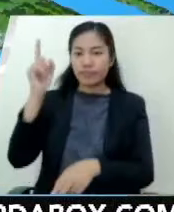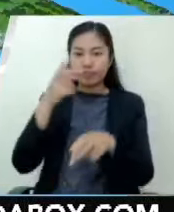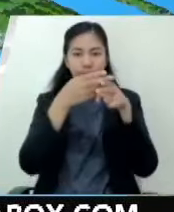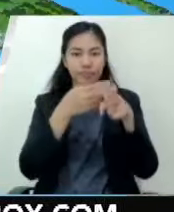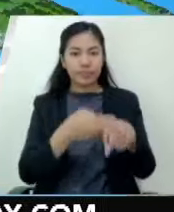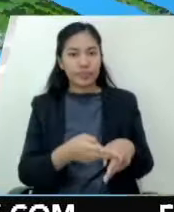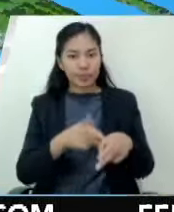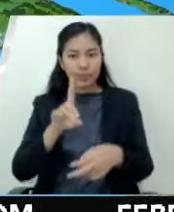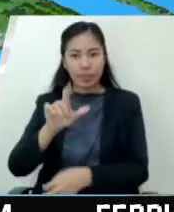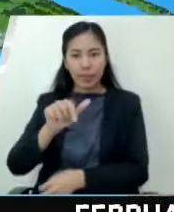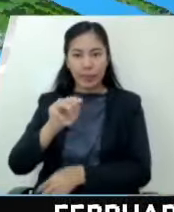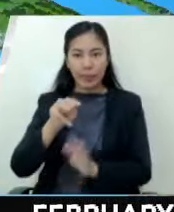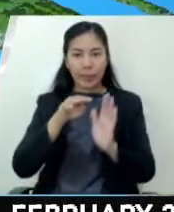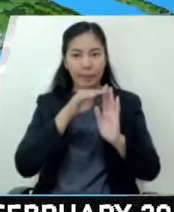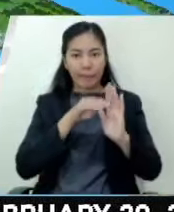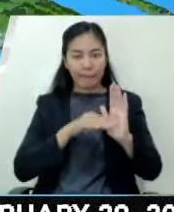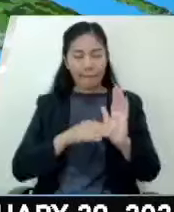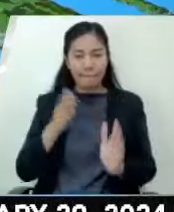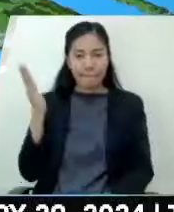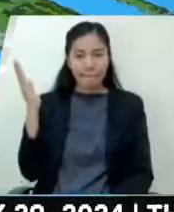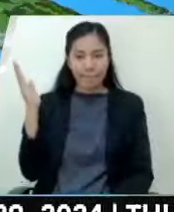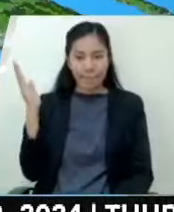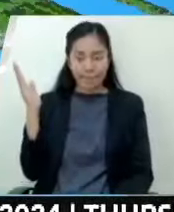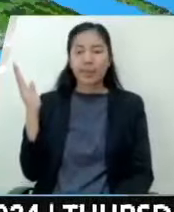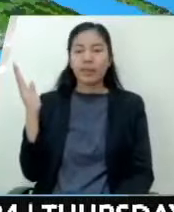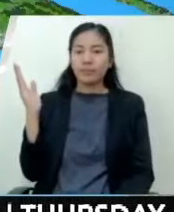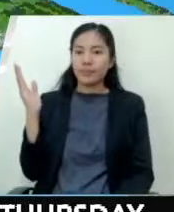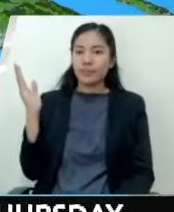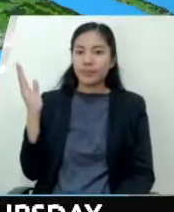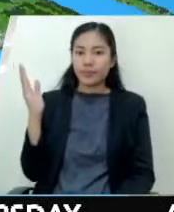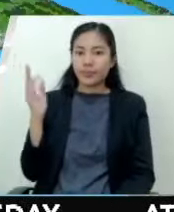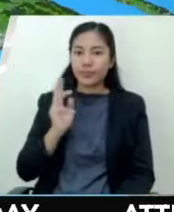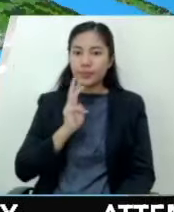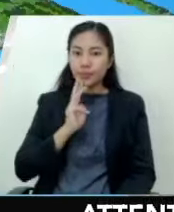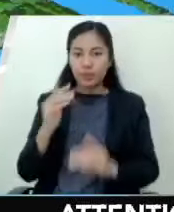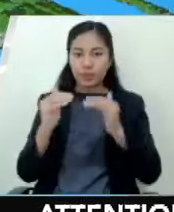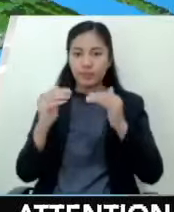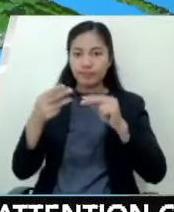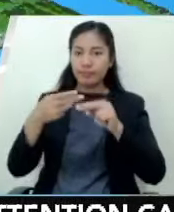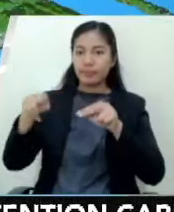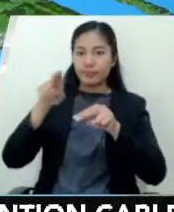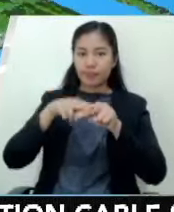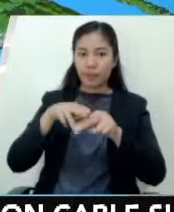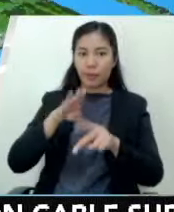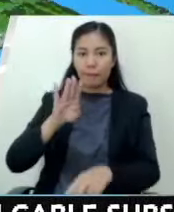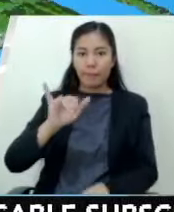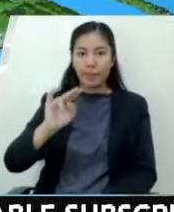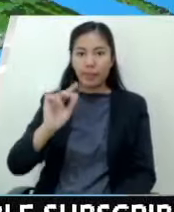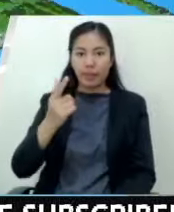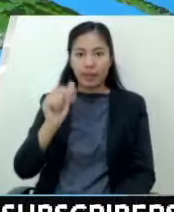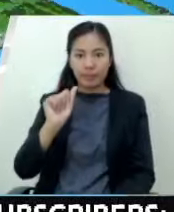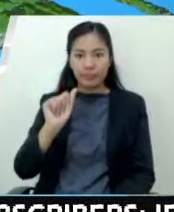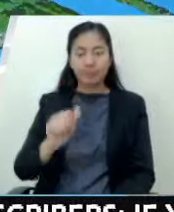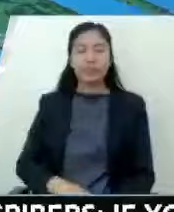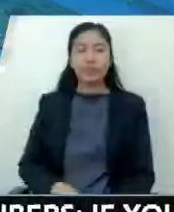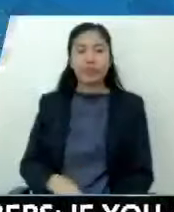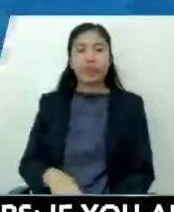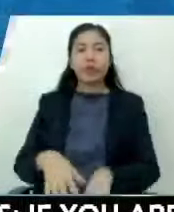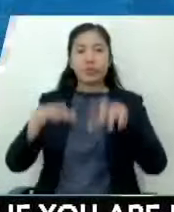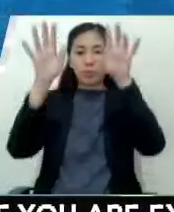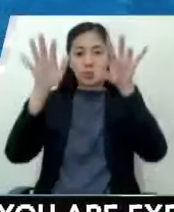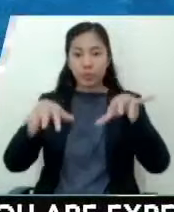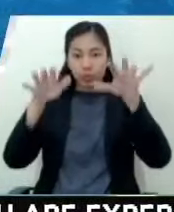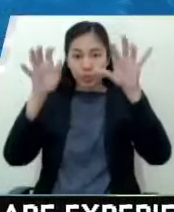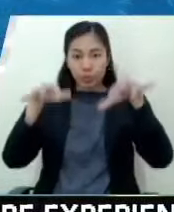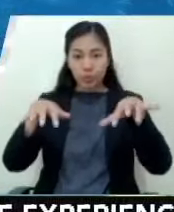Caliraya Reservoir. Tumaas naman ang water level sa Binga Reservoir. Base po sa rainfall forecast ng Metro Weather,